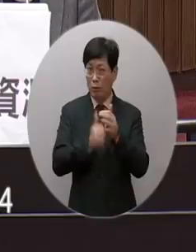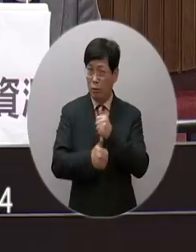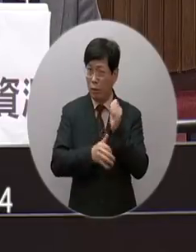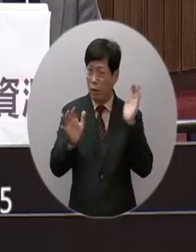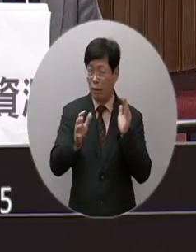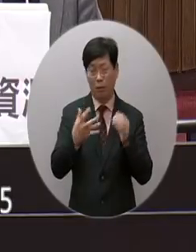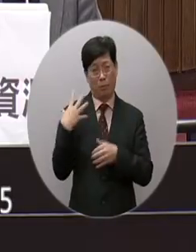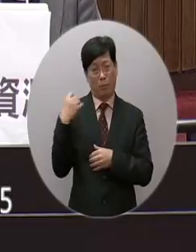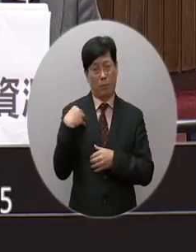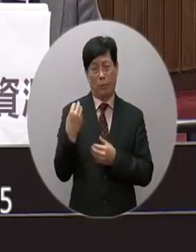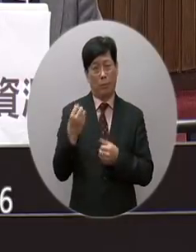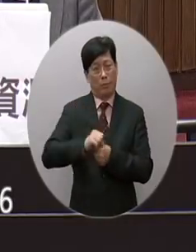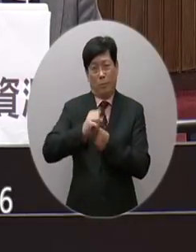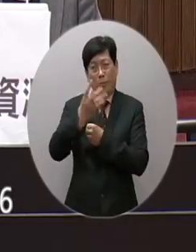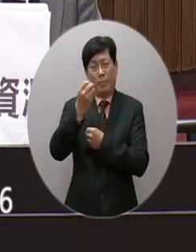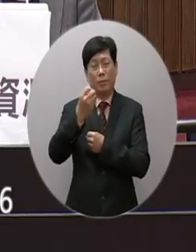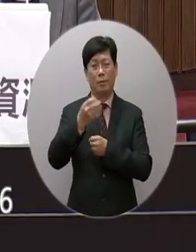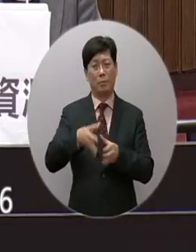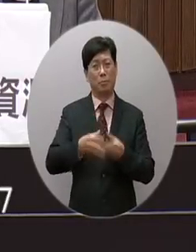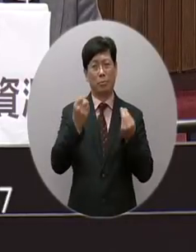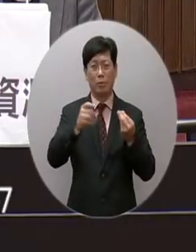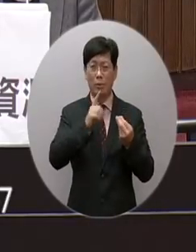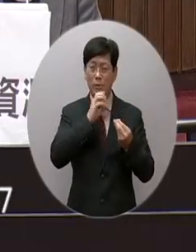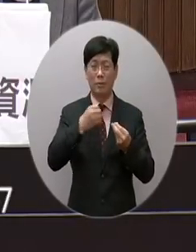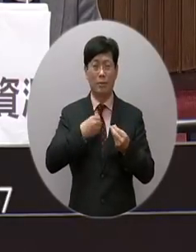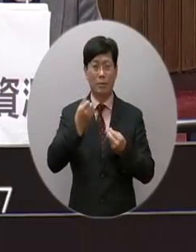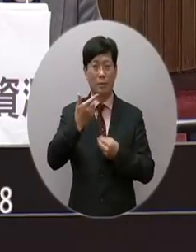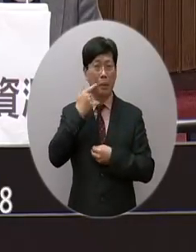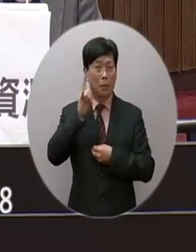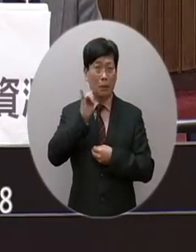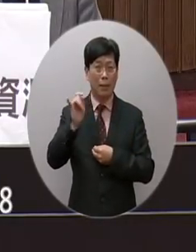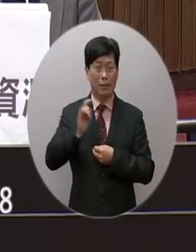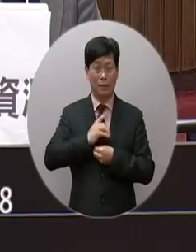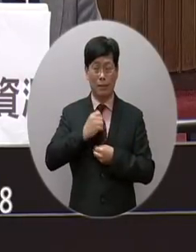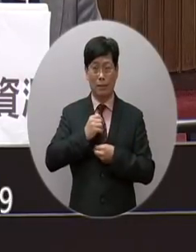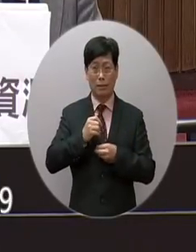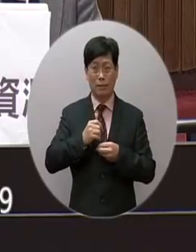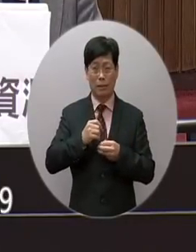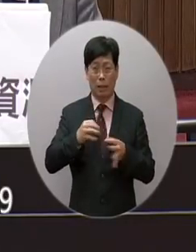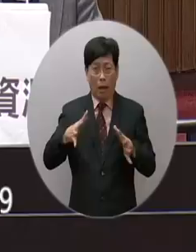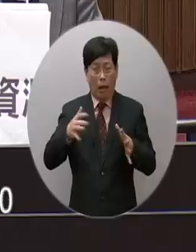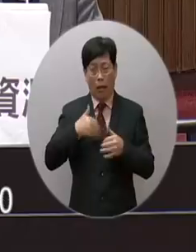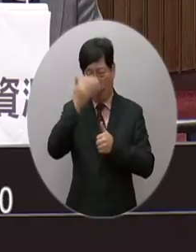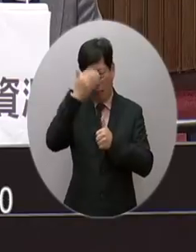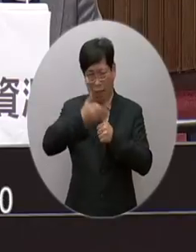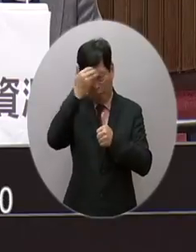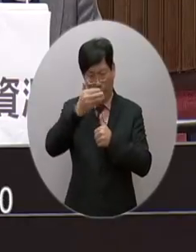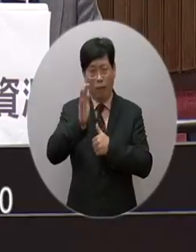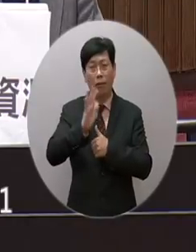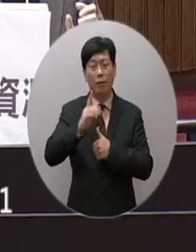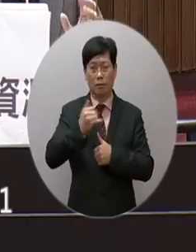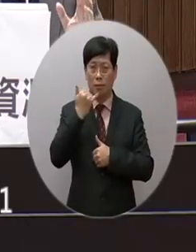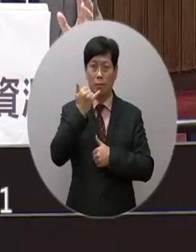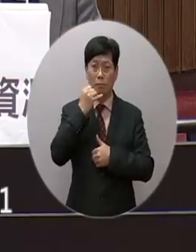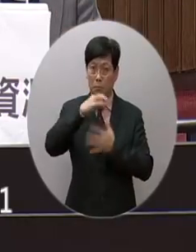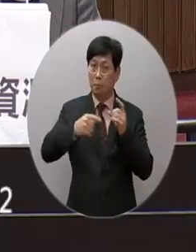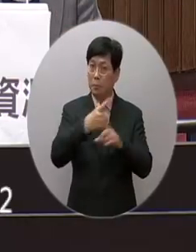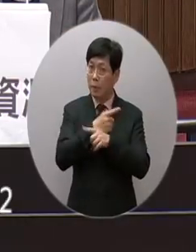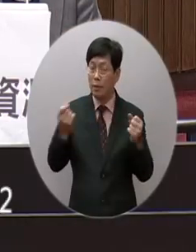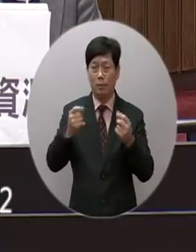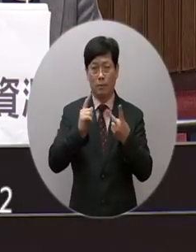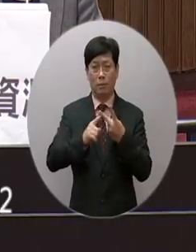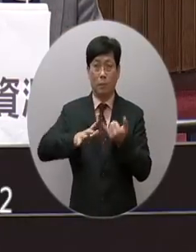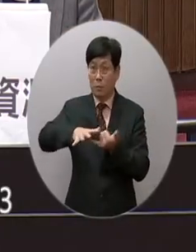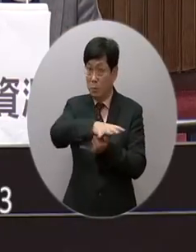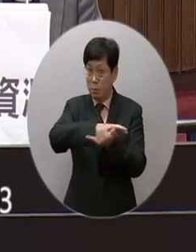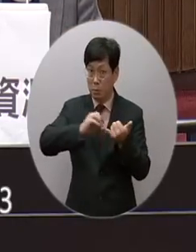是没有变的，那也不需要造成我们这些新手爸爸妈妈的一些困扰。所以如果有一个统一的一个标准的话，或者是